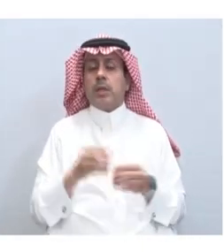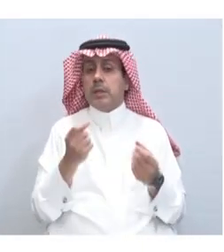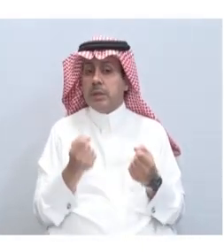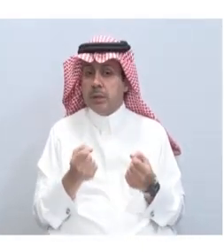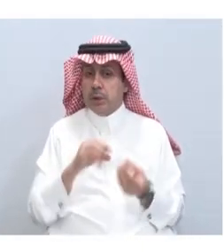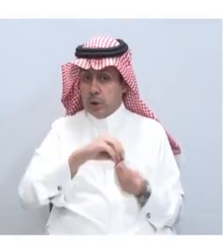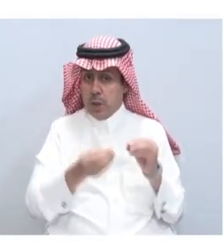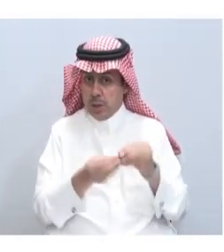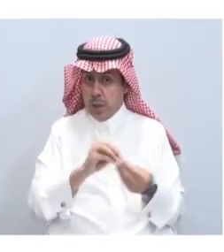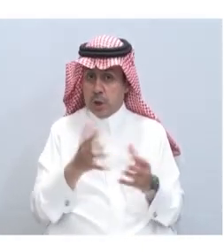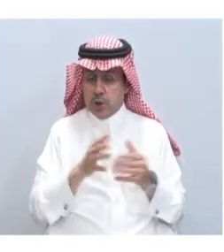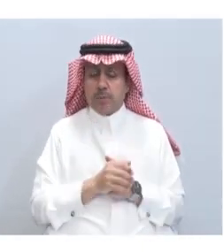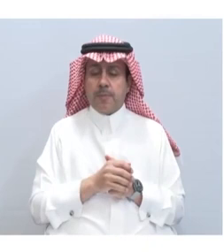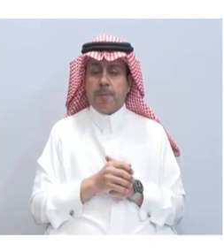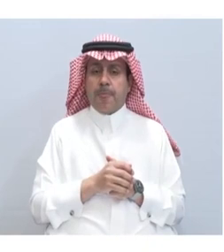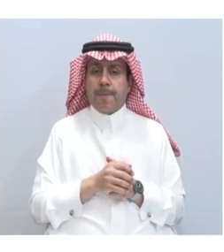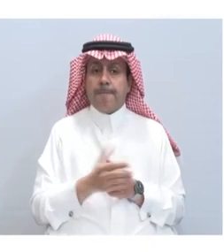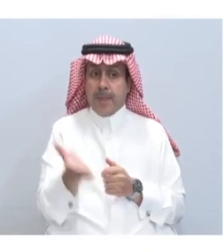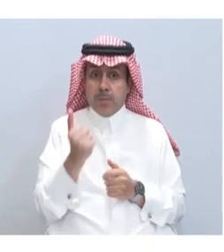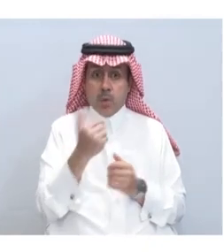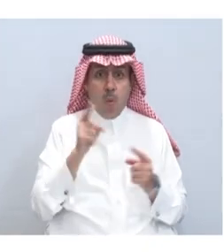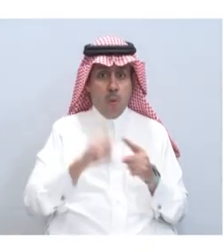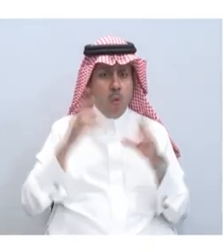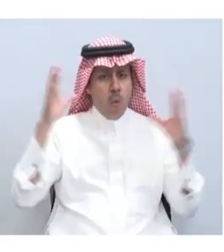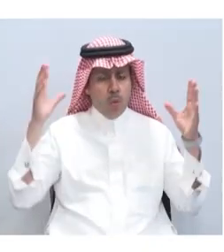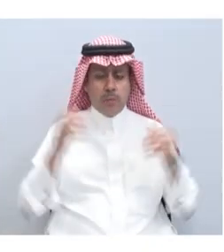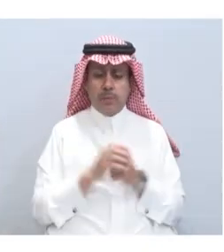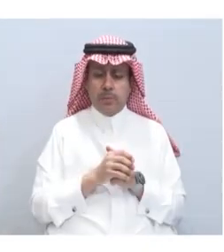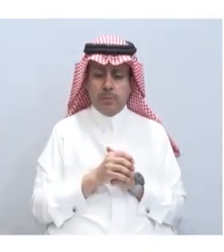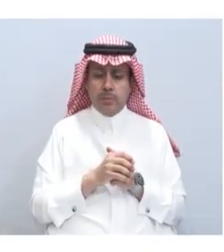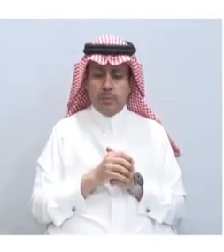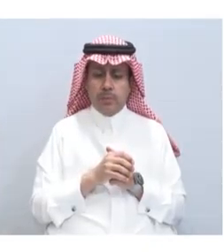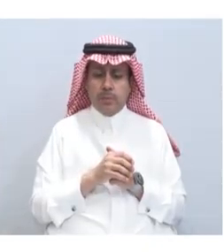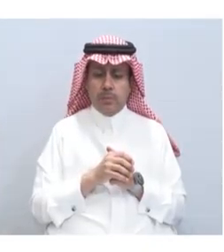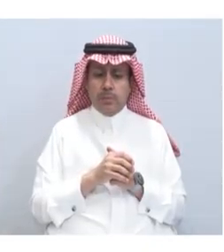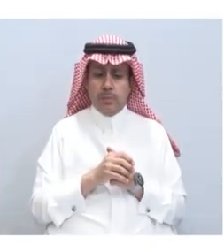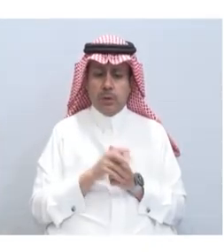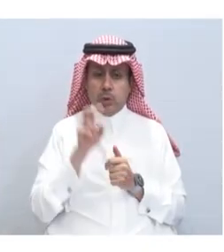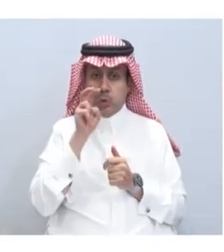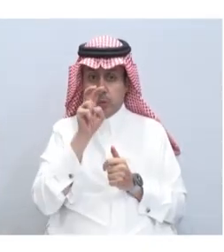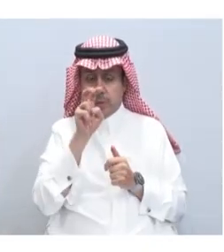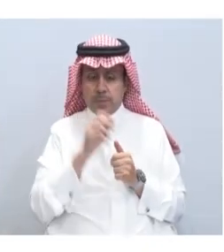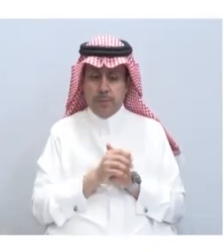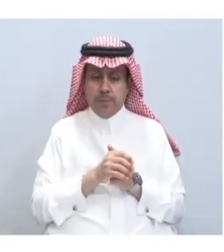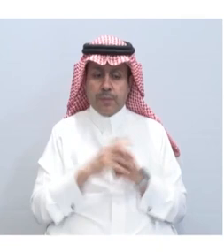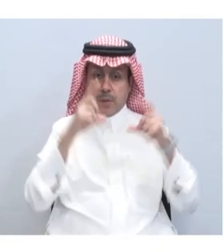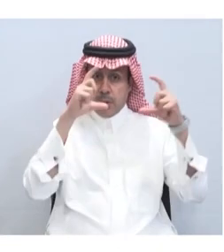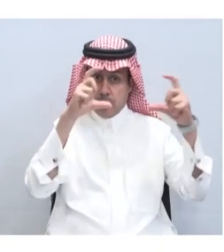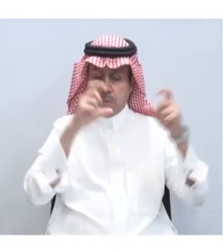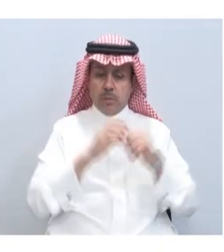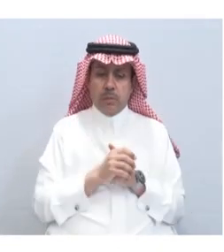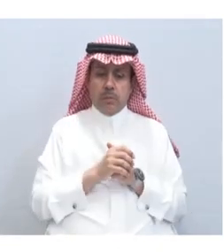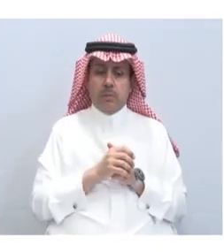لمحاوله السيطره وتلبيه الطلب المتزايد على المعلومات فلو لاحظنا هنا ايضا في خلال هذه